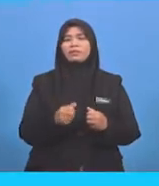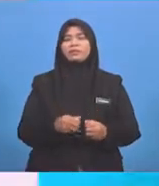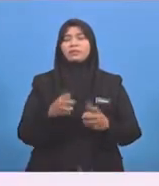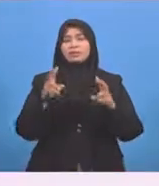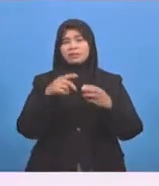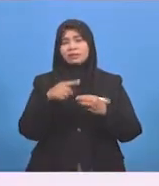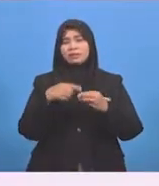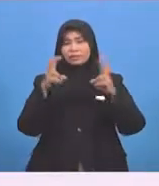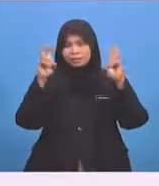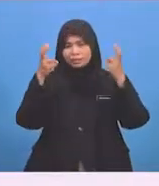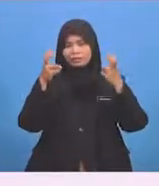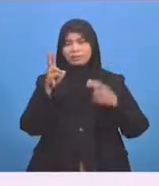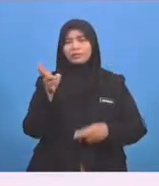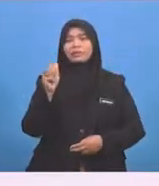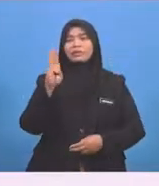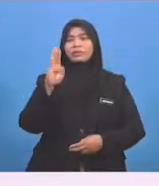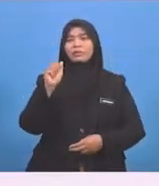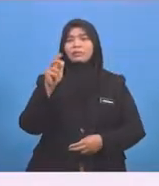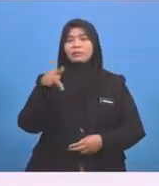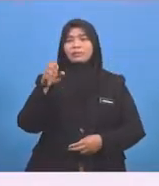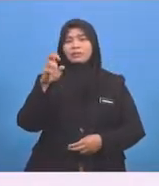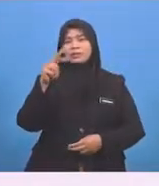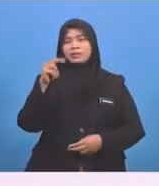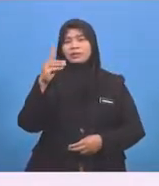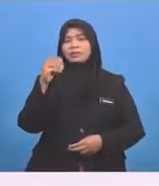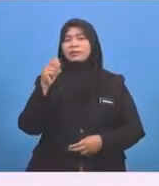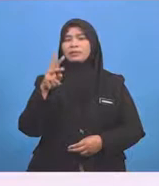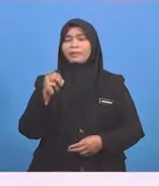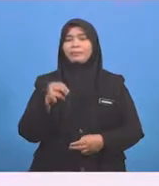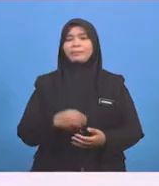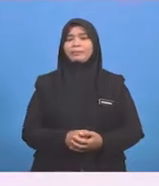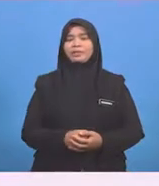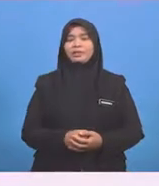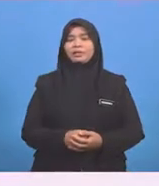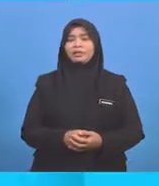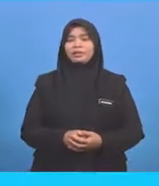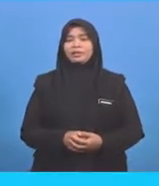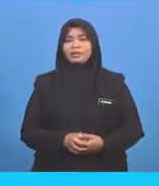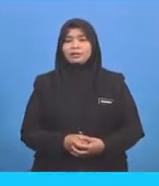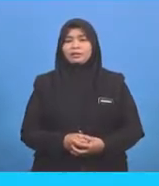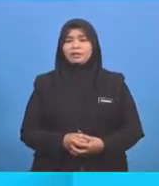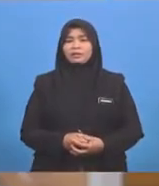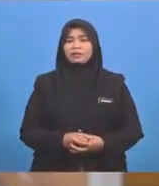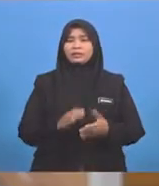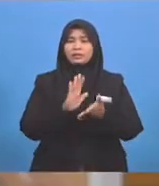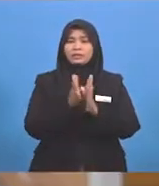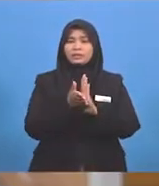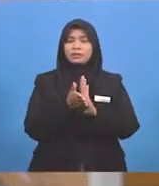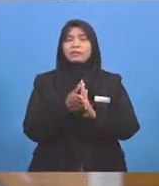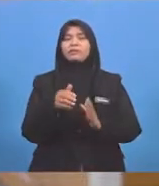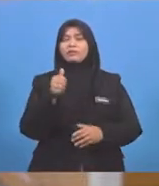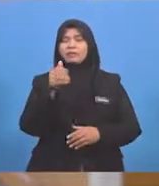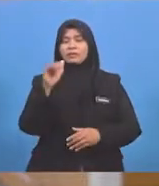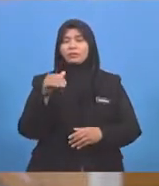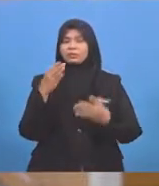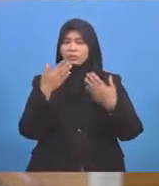haba pendam. Haba pendam adalah subtopik 4.3. Jadi, pada anda yang